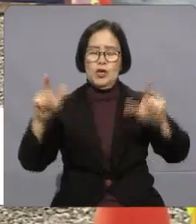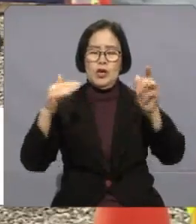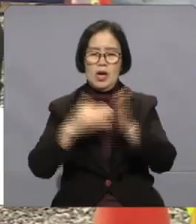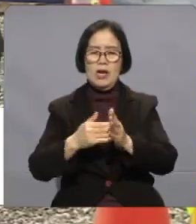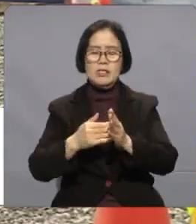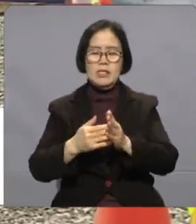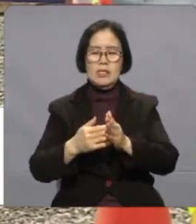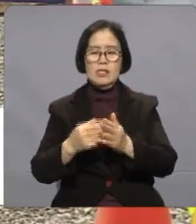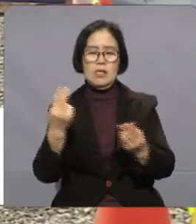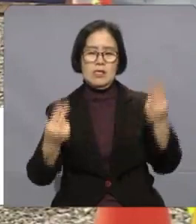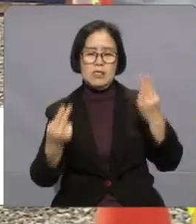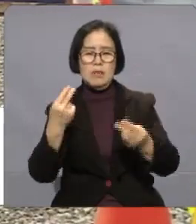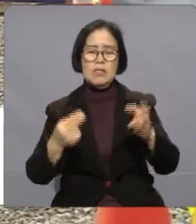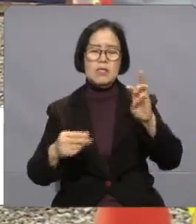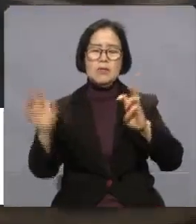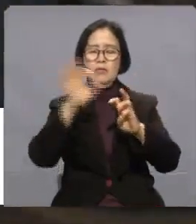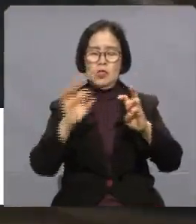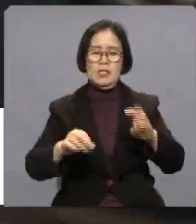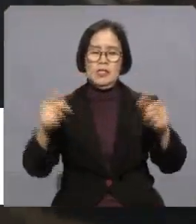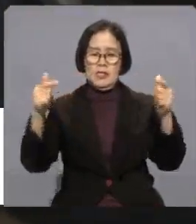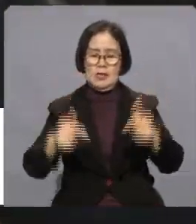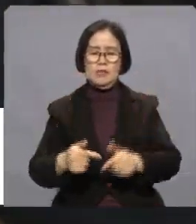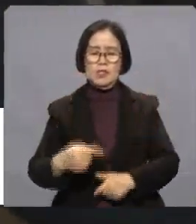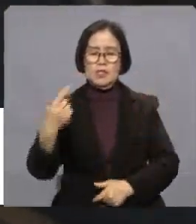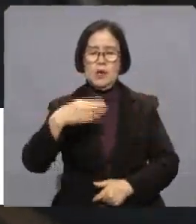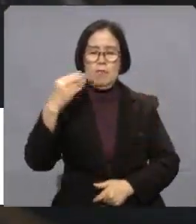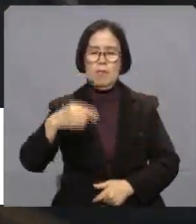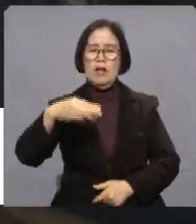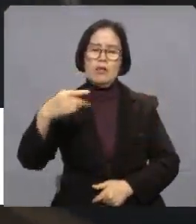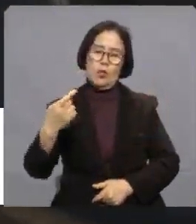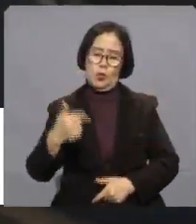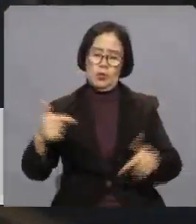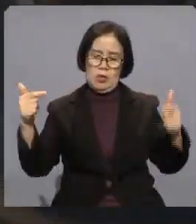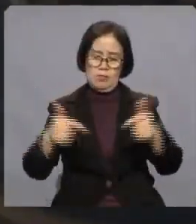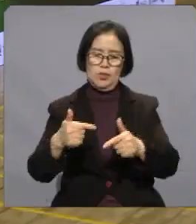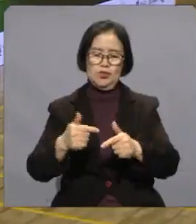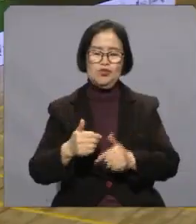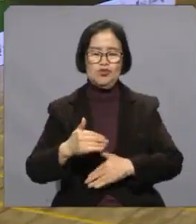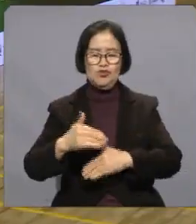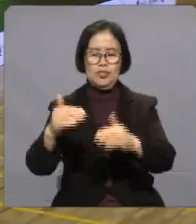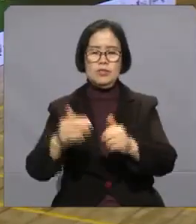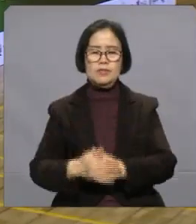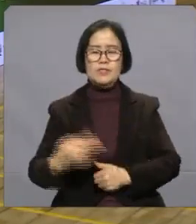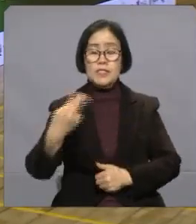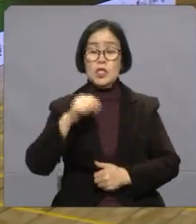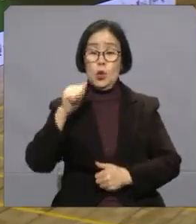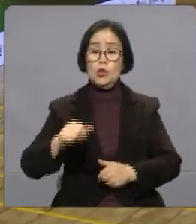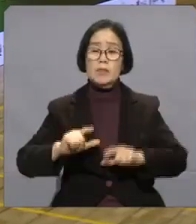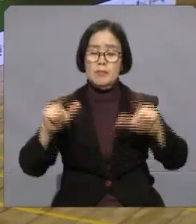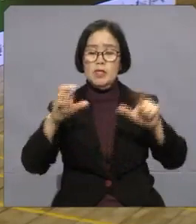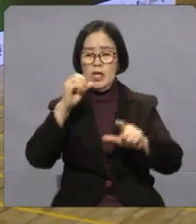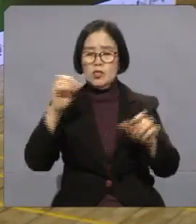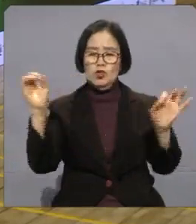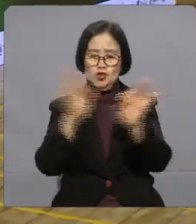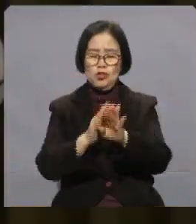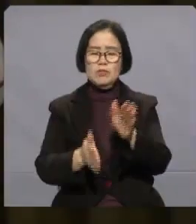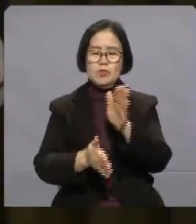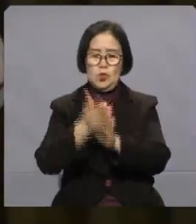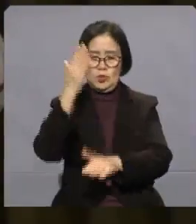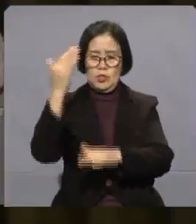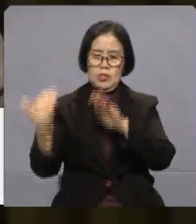2005년 대비 온실가스 30%, 1000만 톤 감축을 추진하고 있습니다. 2050년 탄소 중립 도시 실현을